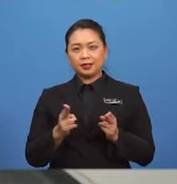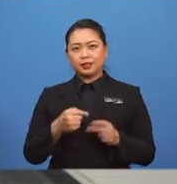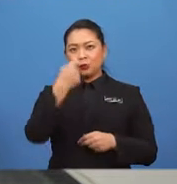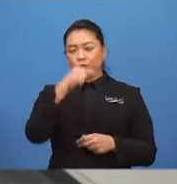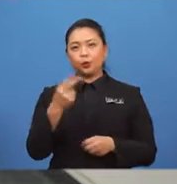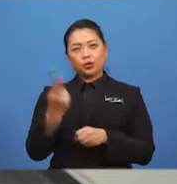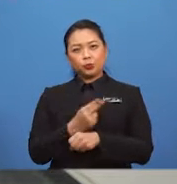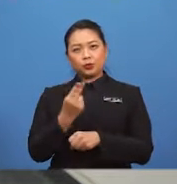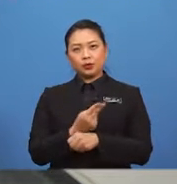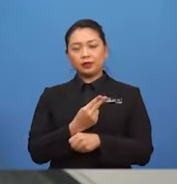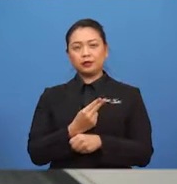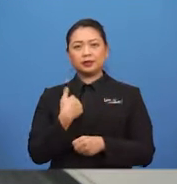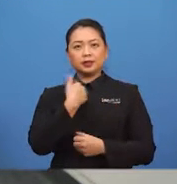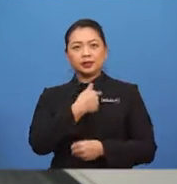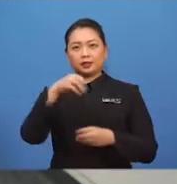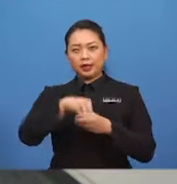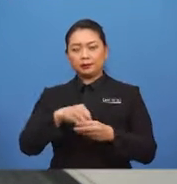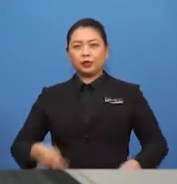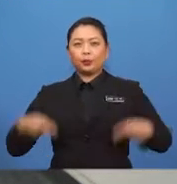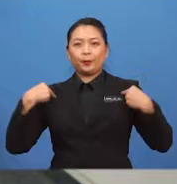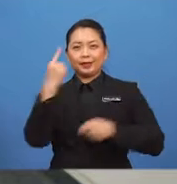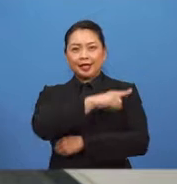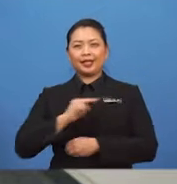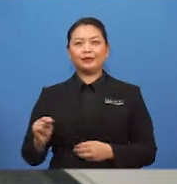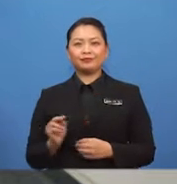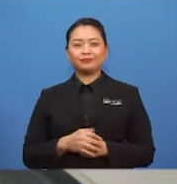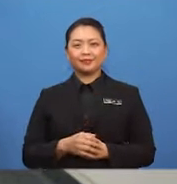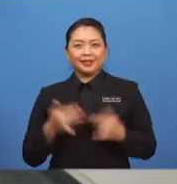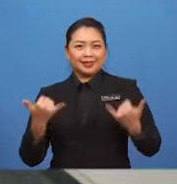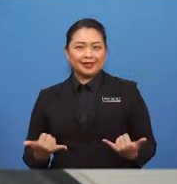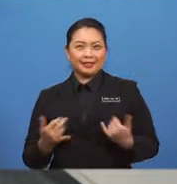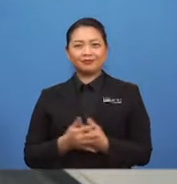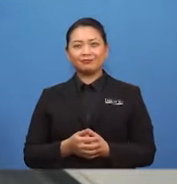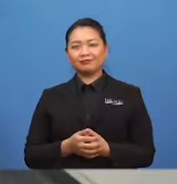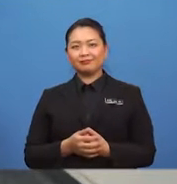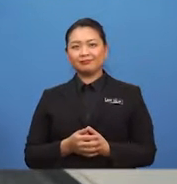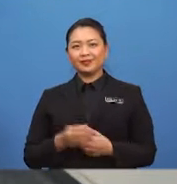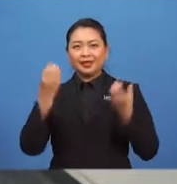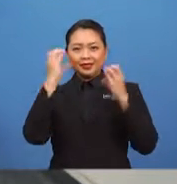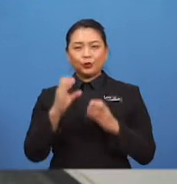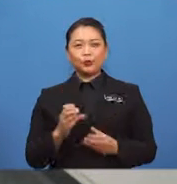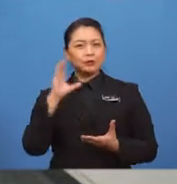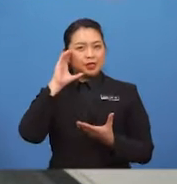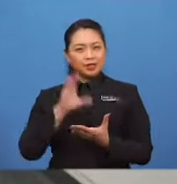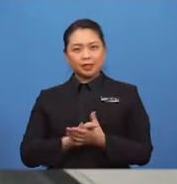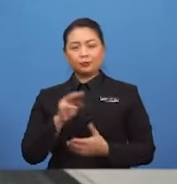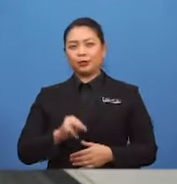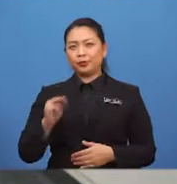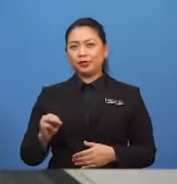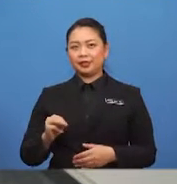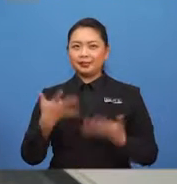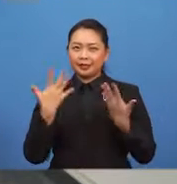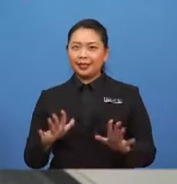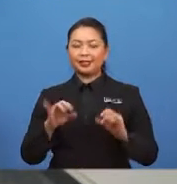untuk kegunaan kita dalam kehidupan seharian. Sekarang, cikgu percaya murid-murid